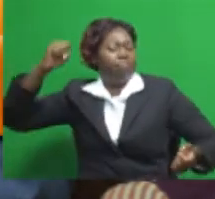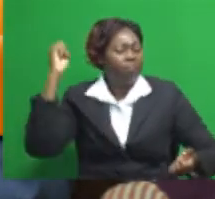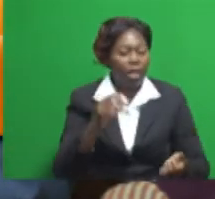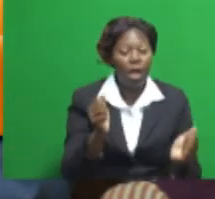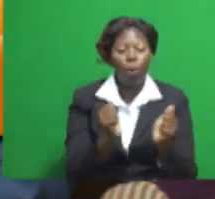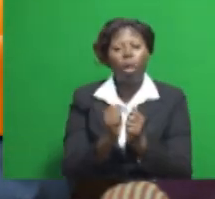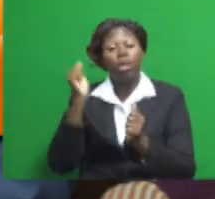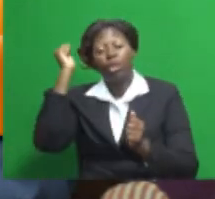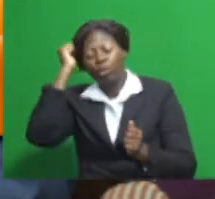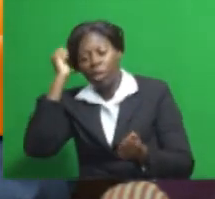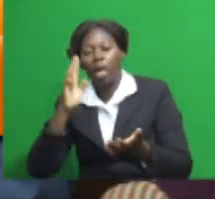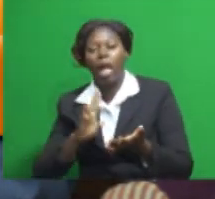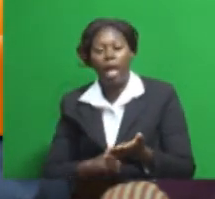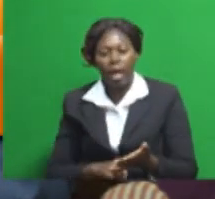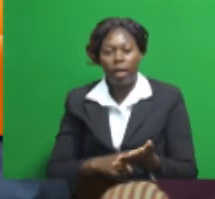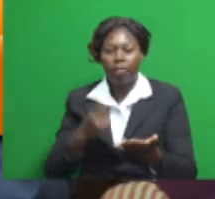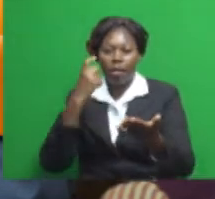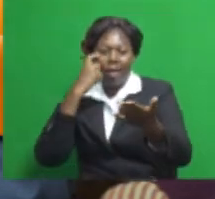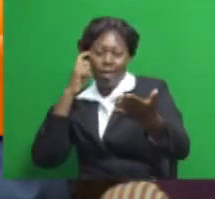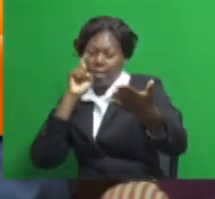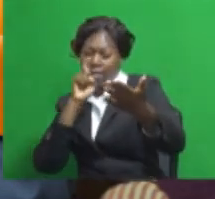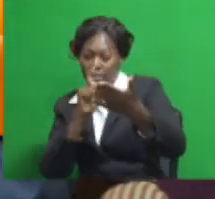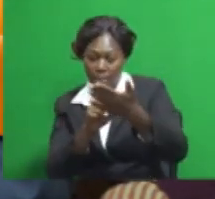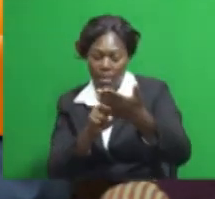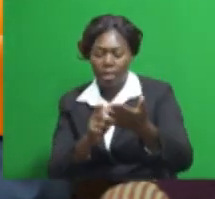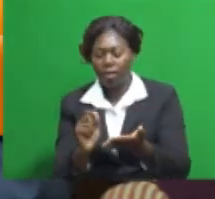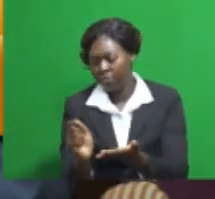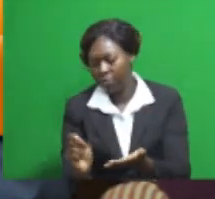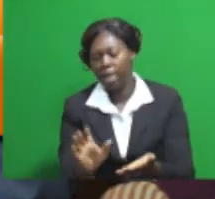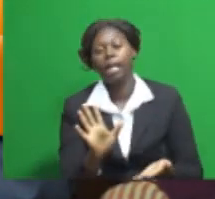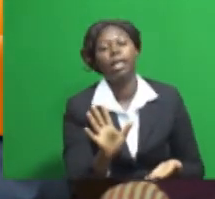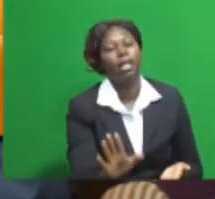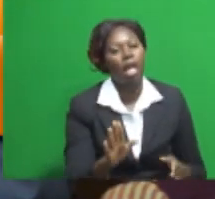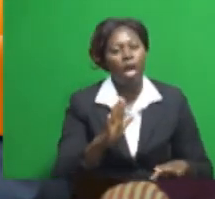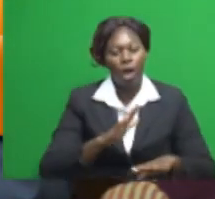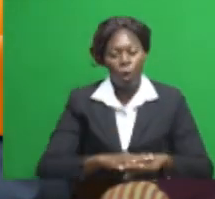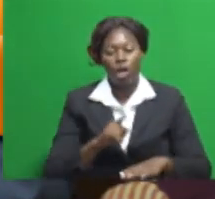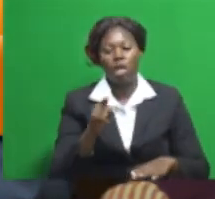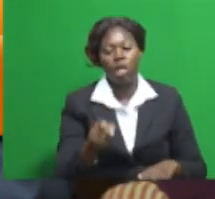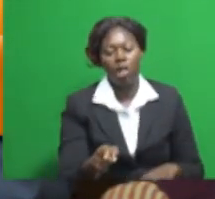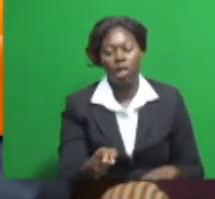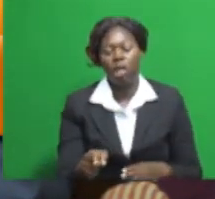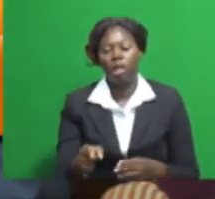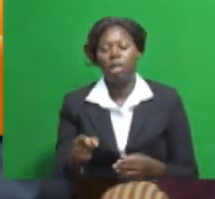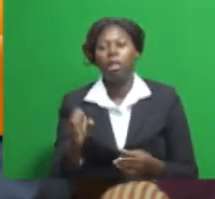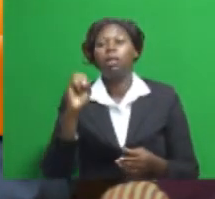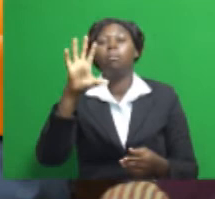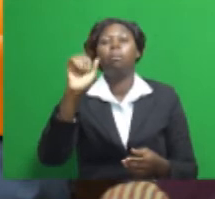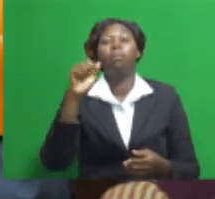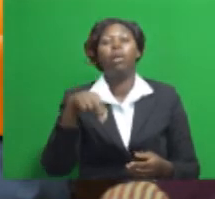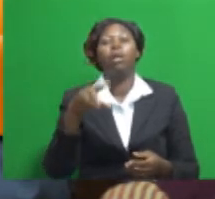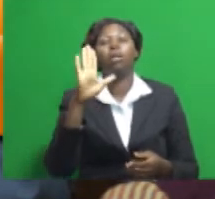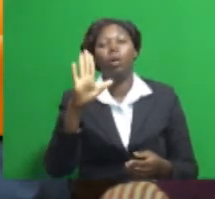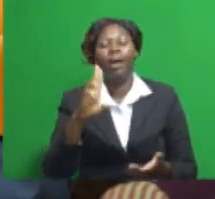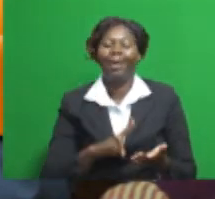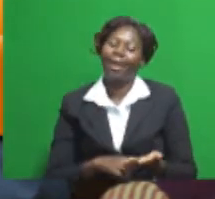zvapupu zvikaisa nguo dzazvo patsoka dzejaya rainzi Sau. Vakataka Stefano achidana achiti Ishe Jesu gamuchirai mweya